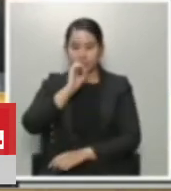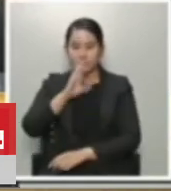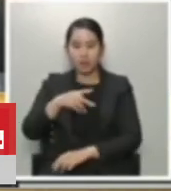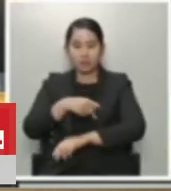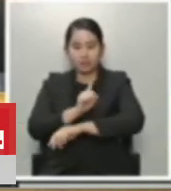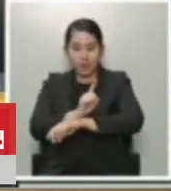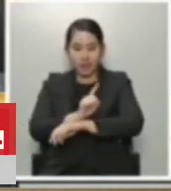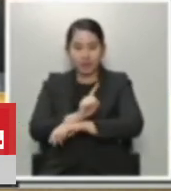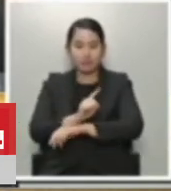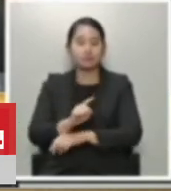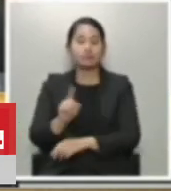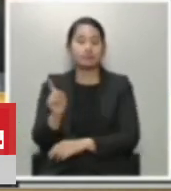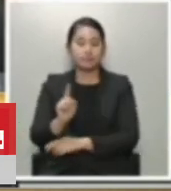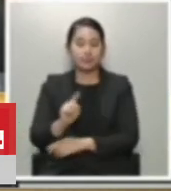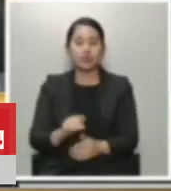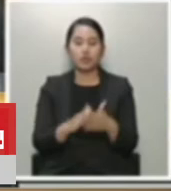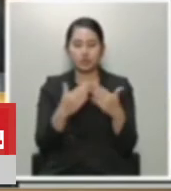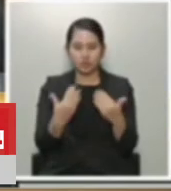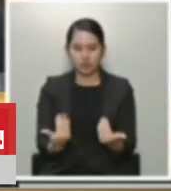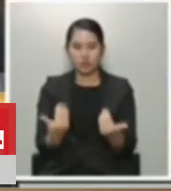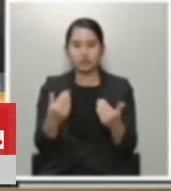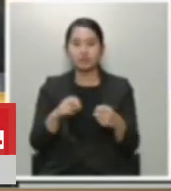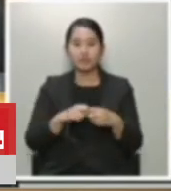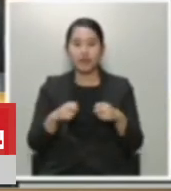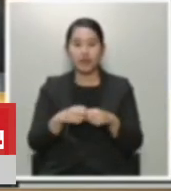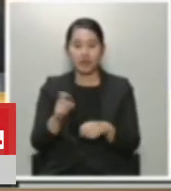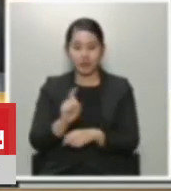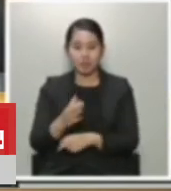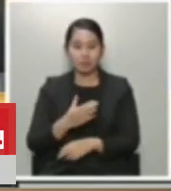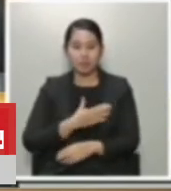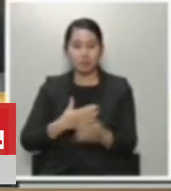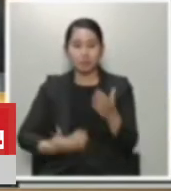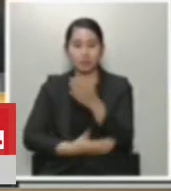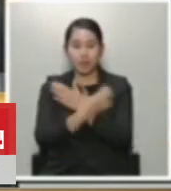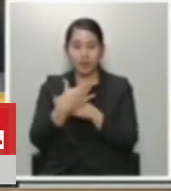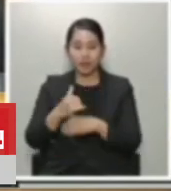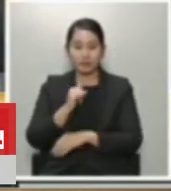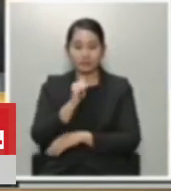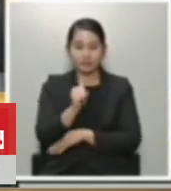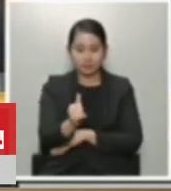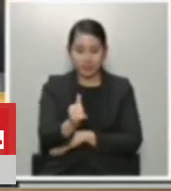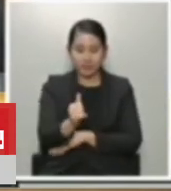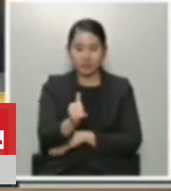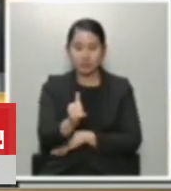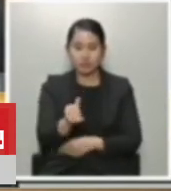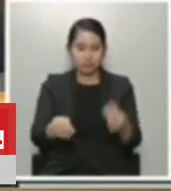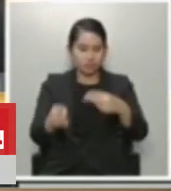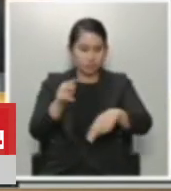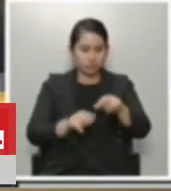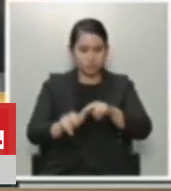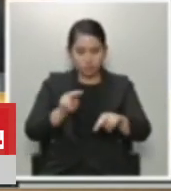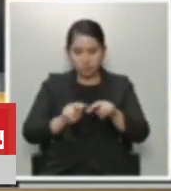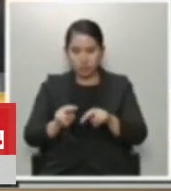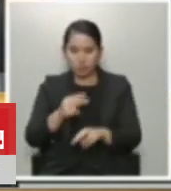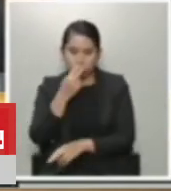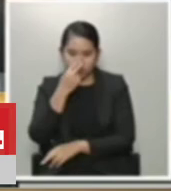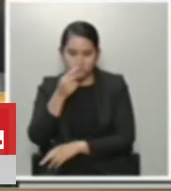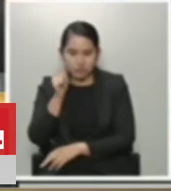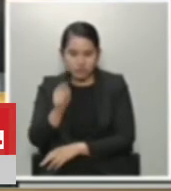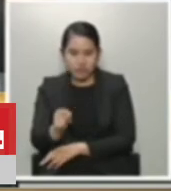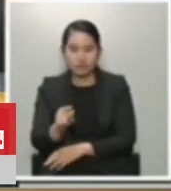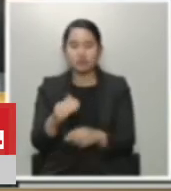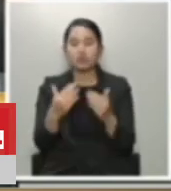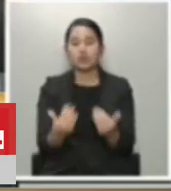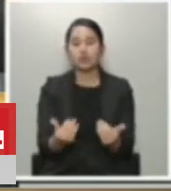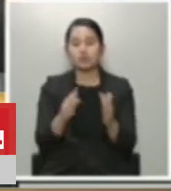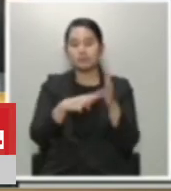ที่นะครับมีเหตุการณ์นี้เกิดขึ้นมาผมได้นะครับมีโอกาสลงไปนะครับสัมผัสข้อเท็จจริงในพื้นที่เนี่ยนะครับก็ยังไม่มีมาตรการ